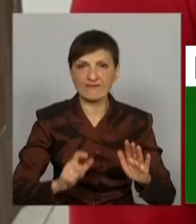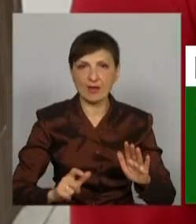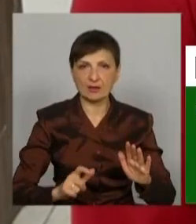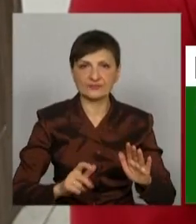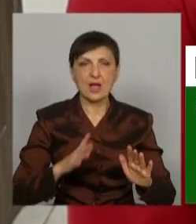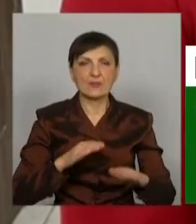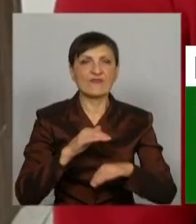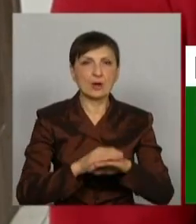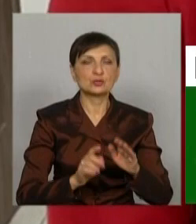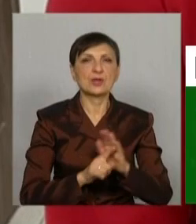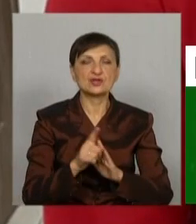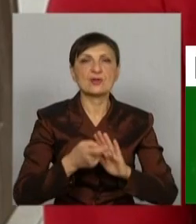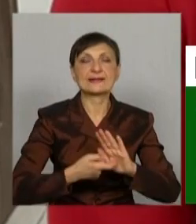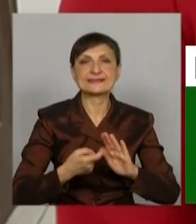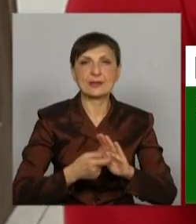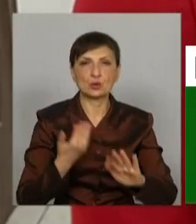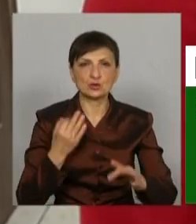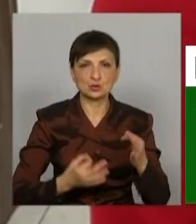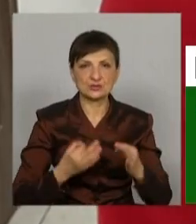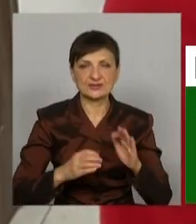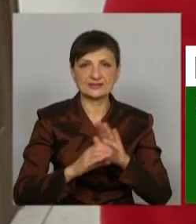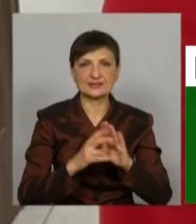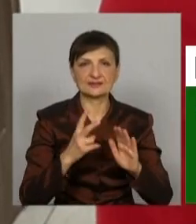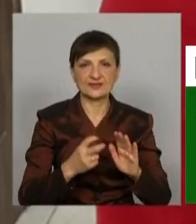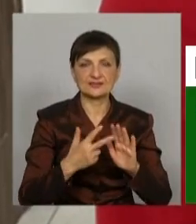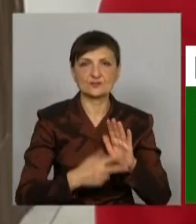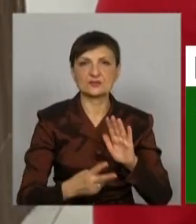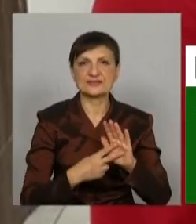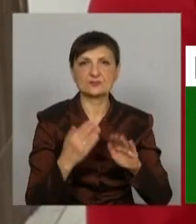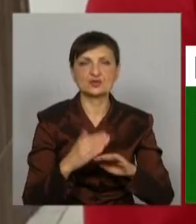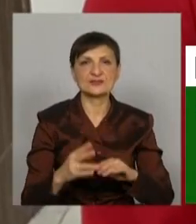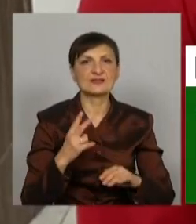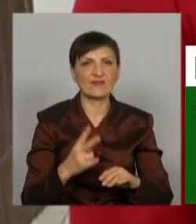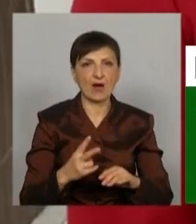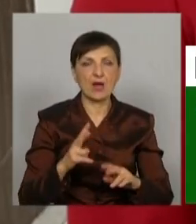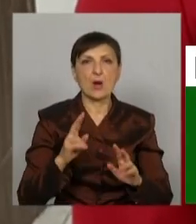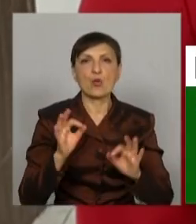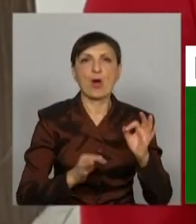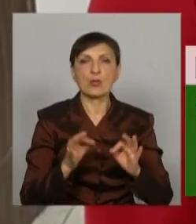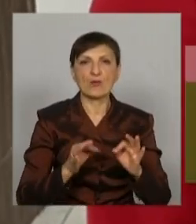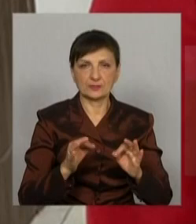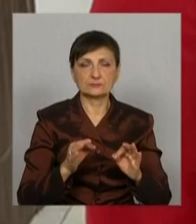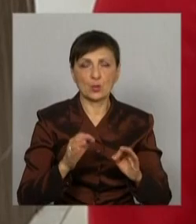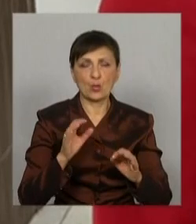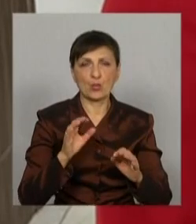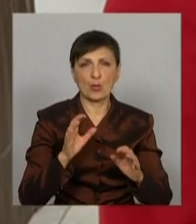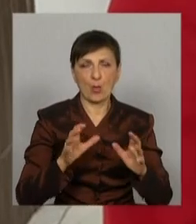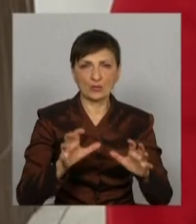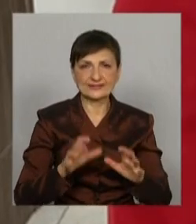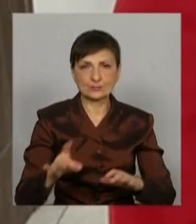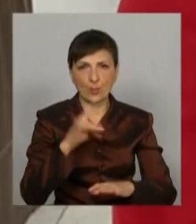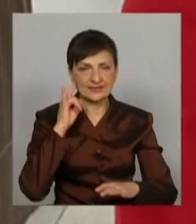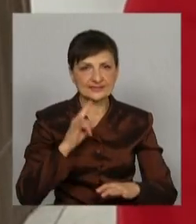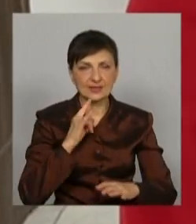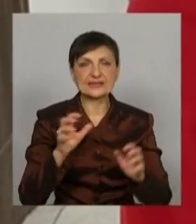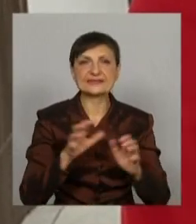данному факту начато досудебное расследование после ти2 действие 87 части 2 уголовного кодекса республики казахстан значит